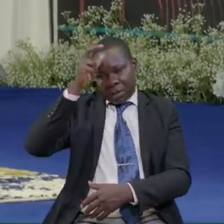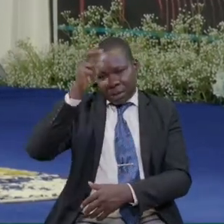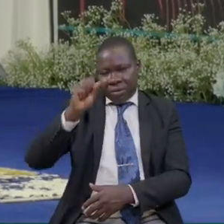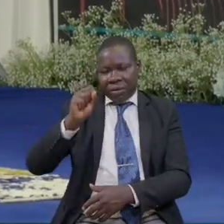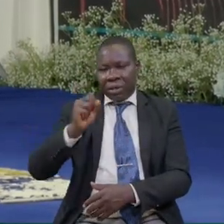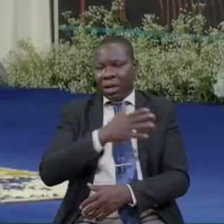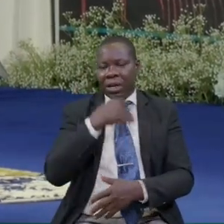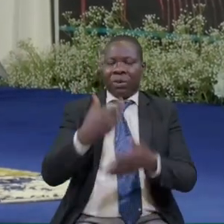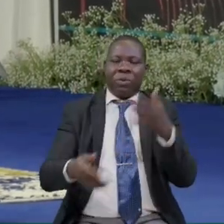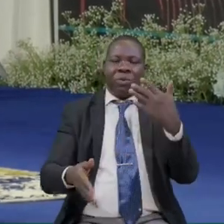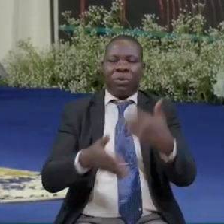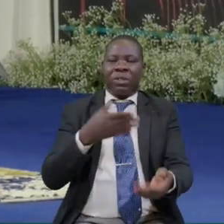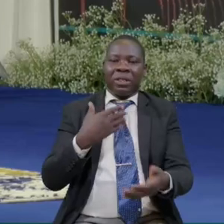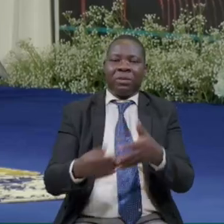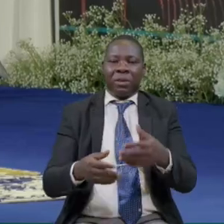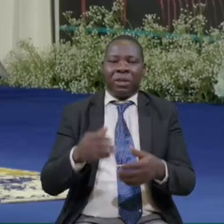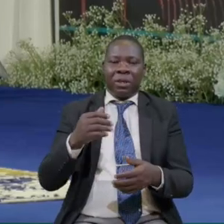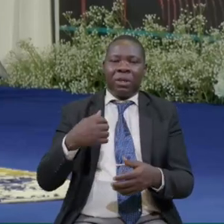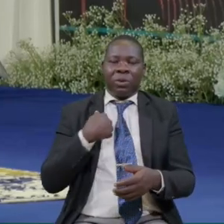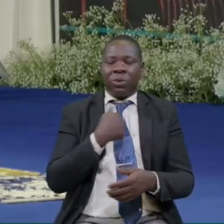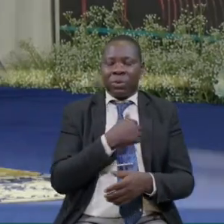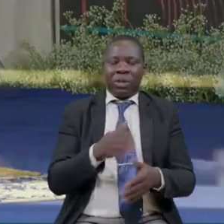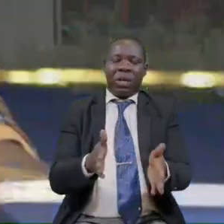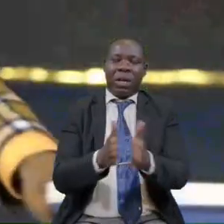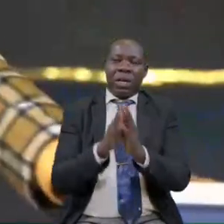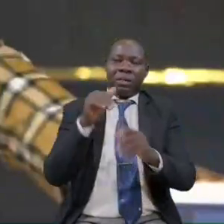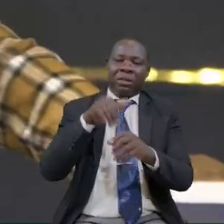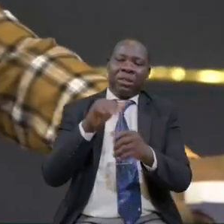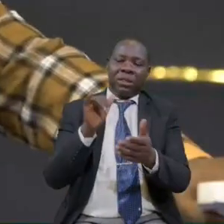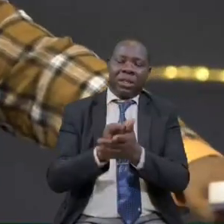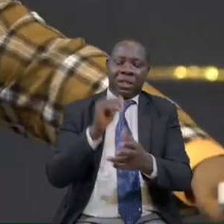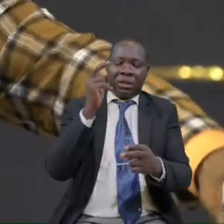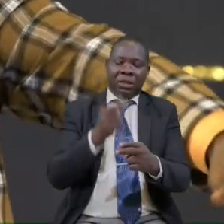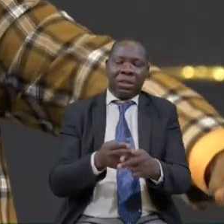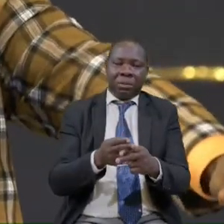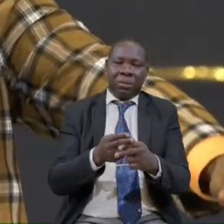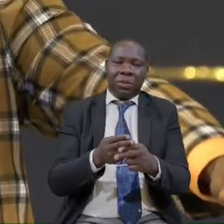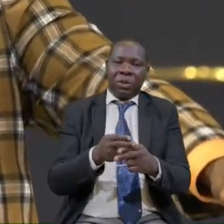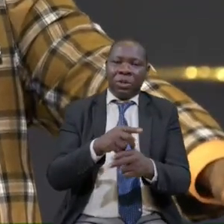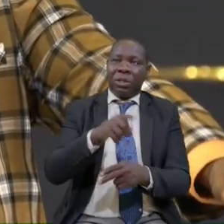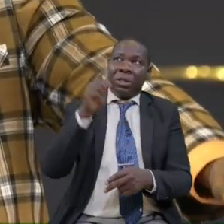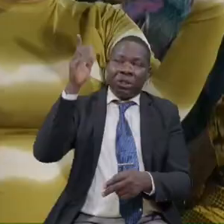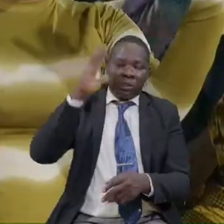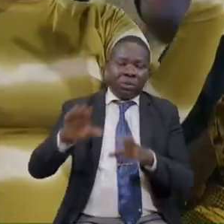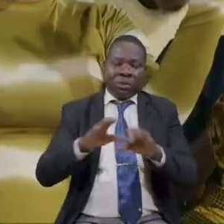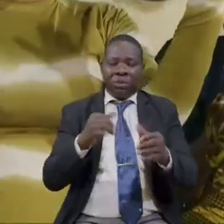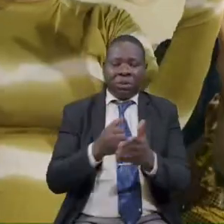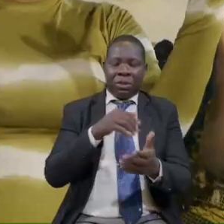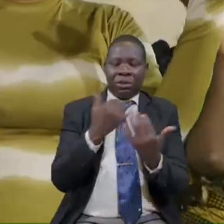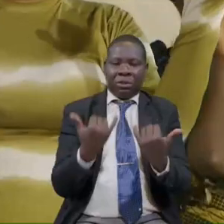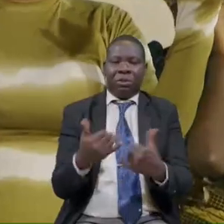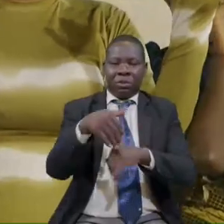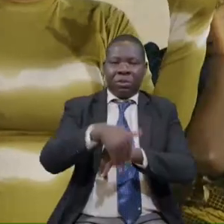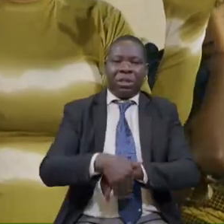quel que soit ce que nous demandons en ce nom, il le fera ce soir.